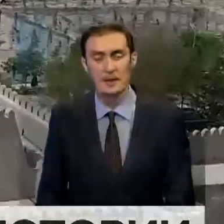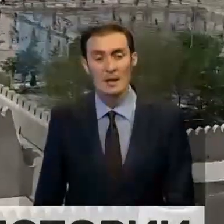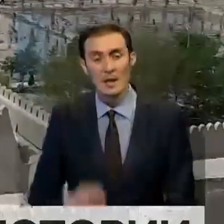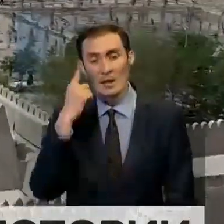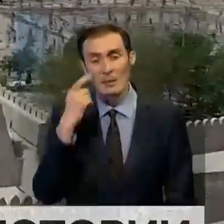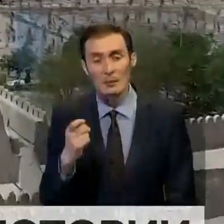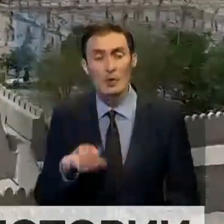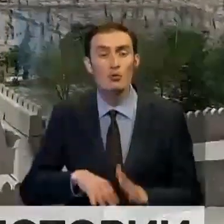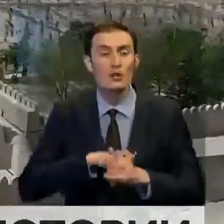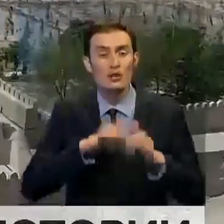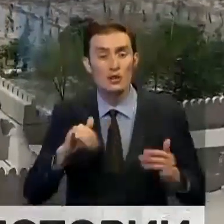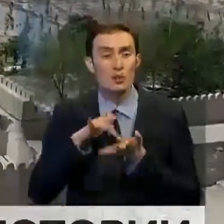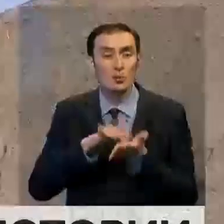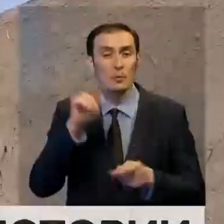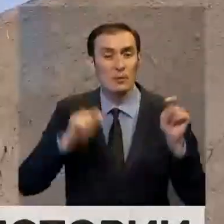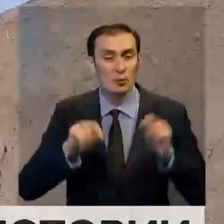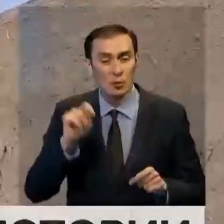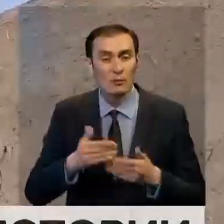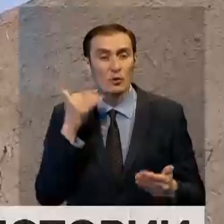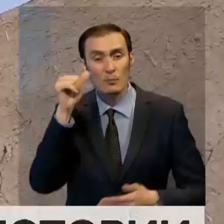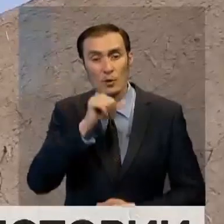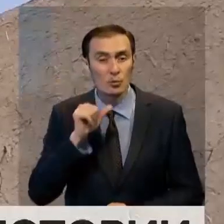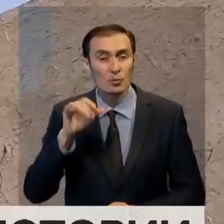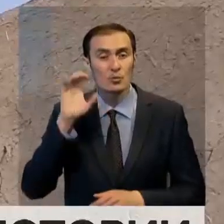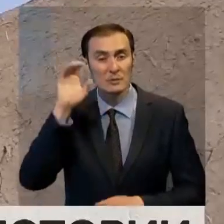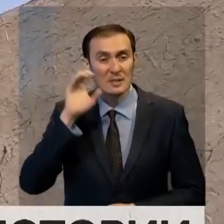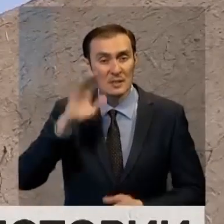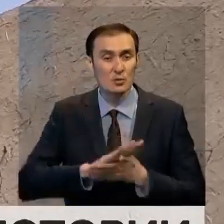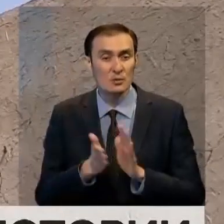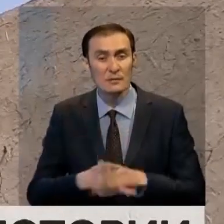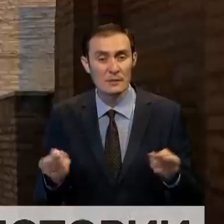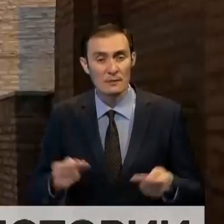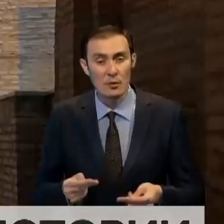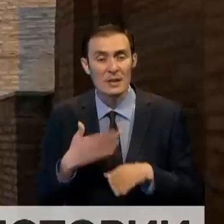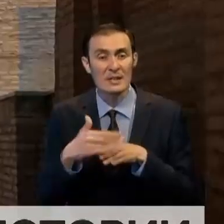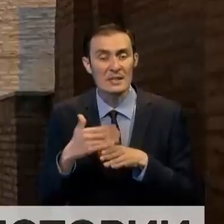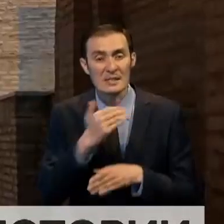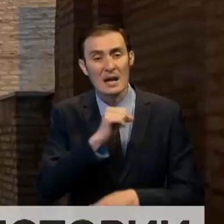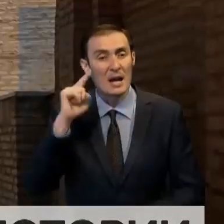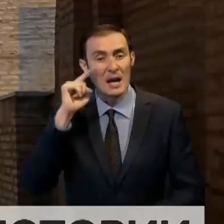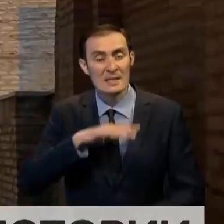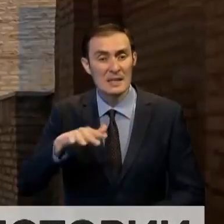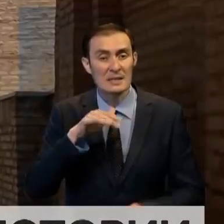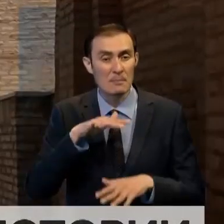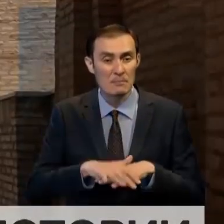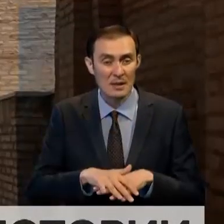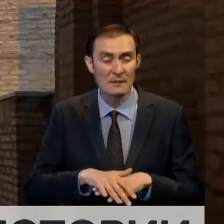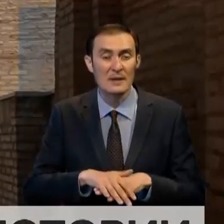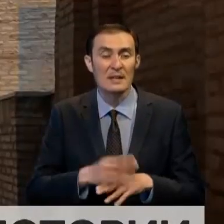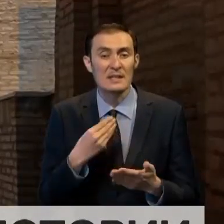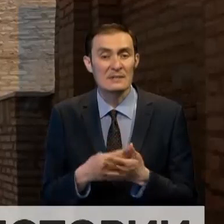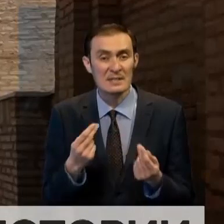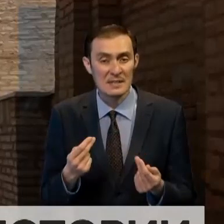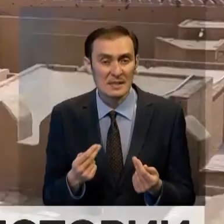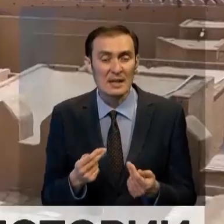Напомню, для увеличения турпотока в конце прошлого года Узбекистан заключил соглашение о кредите с Азиатским банком инфраструктурных